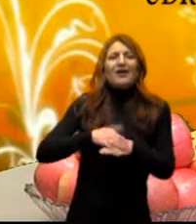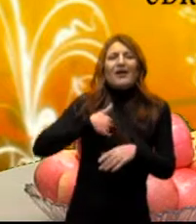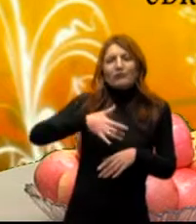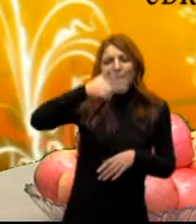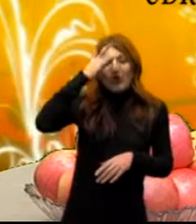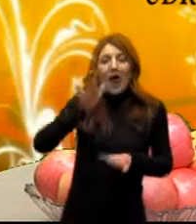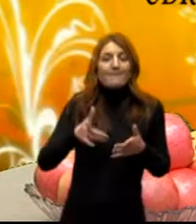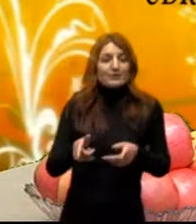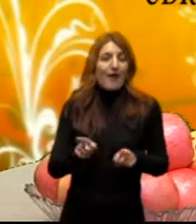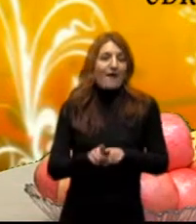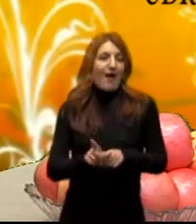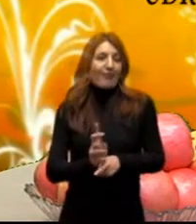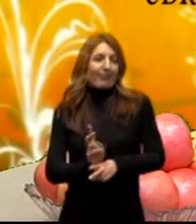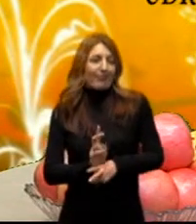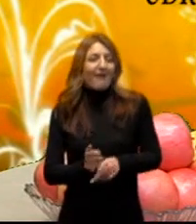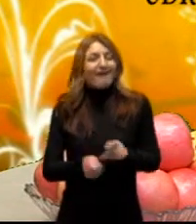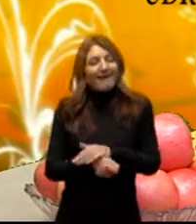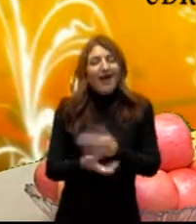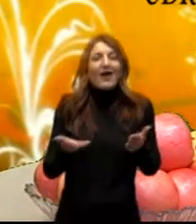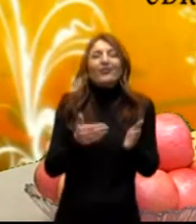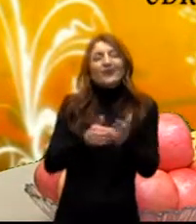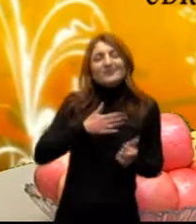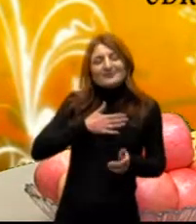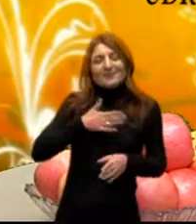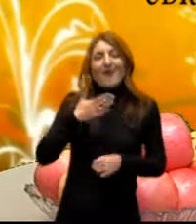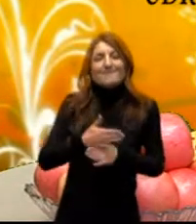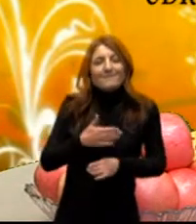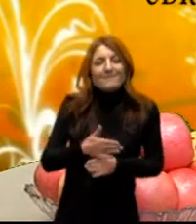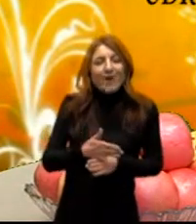glava. I kako sebi samo pomoći